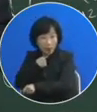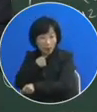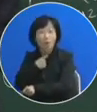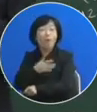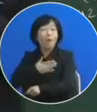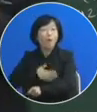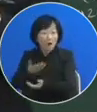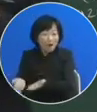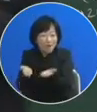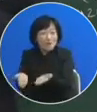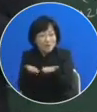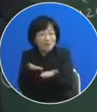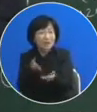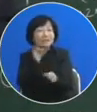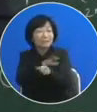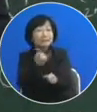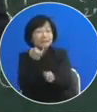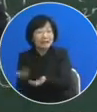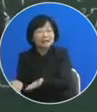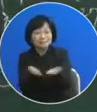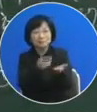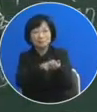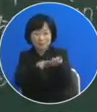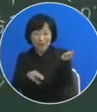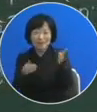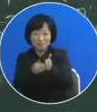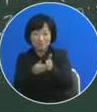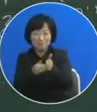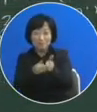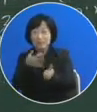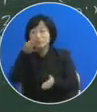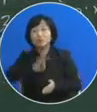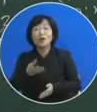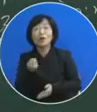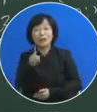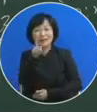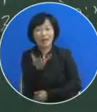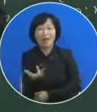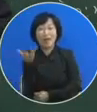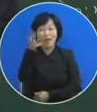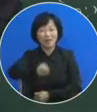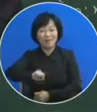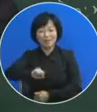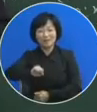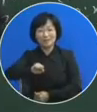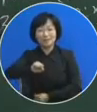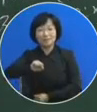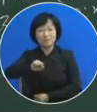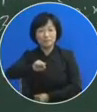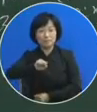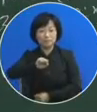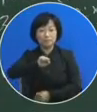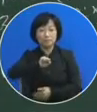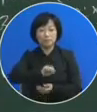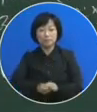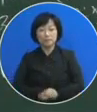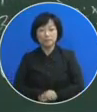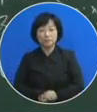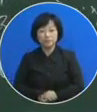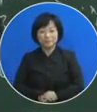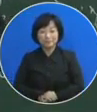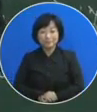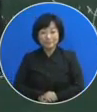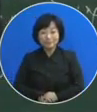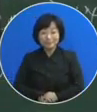church wanted to buy that land, so we sold it to them. 팔았는데 1억 남았어요. And so even though we sold it, we sold it for a profit. 아, 그래서 부동산